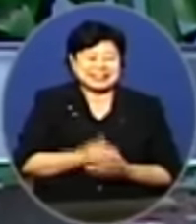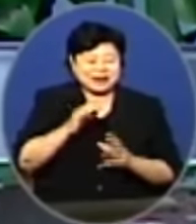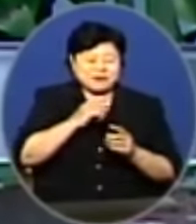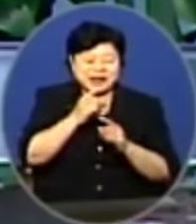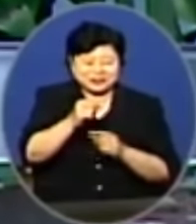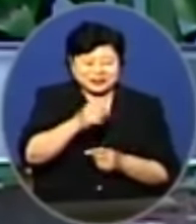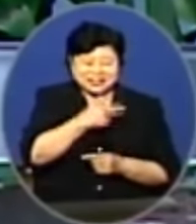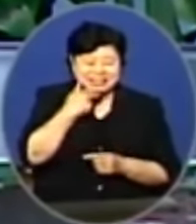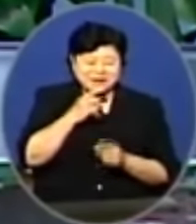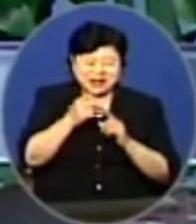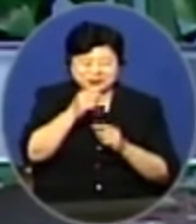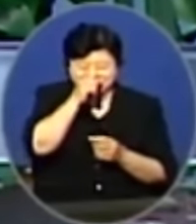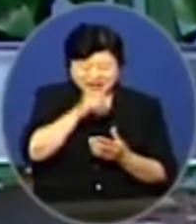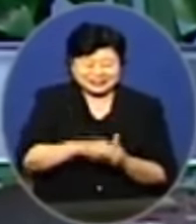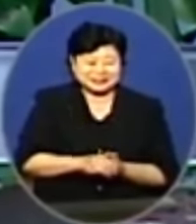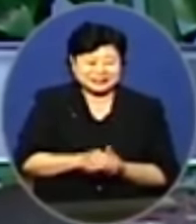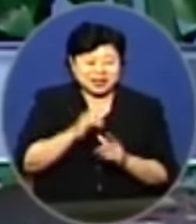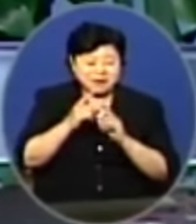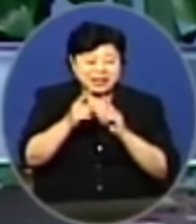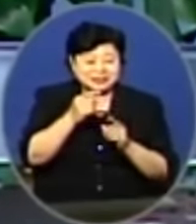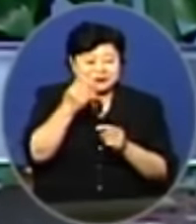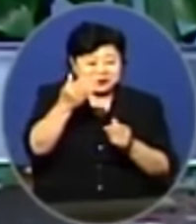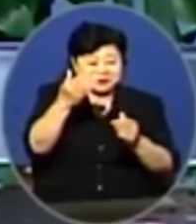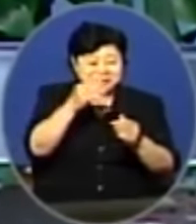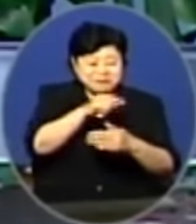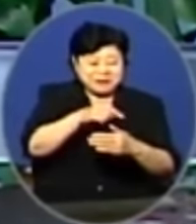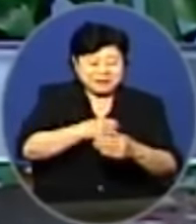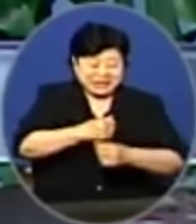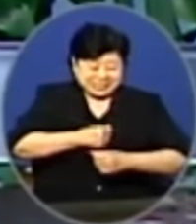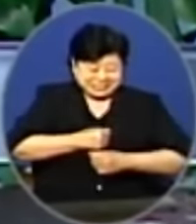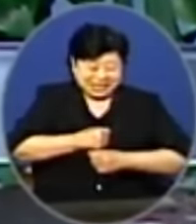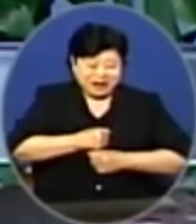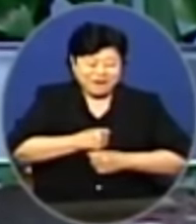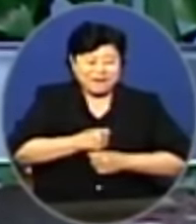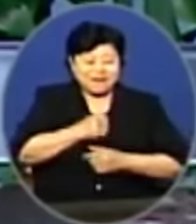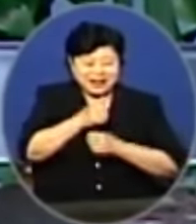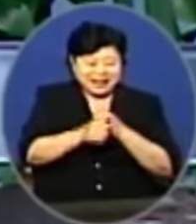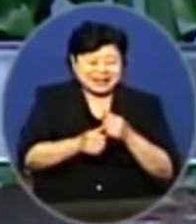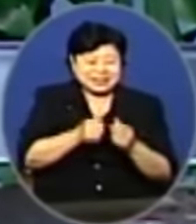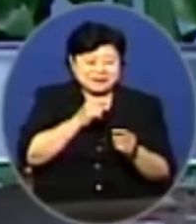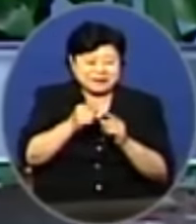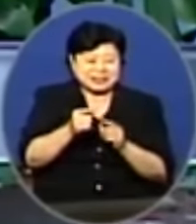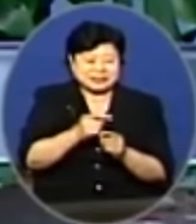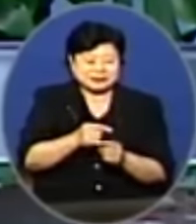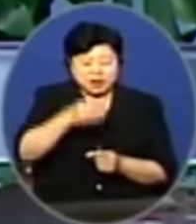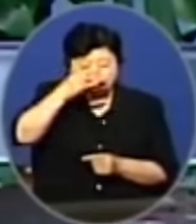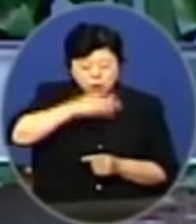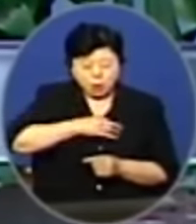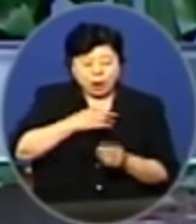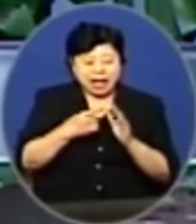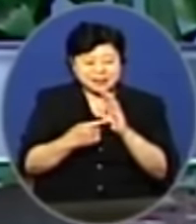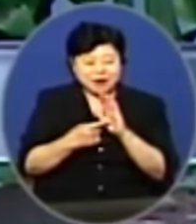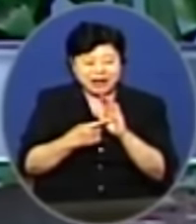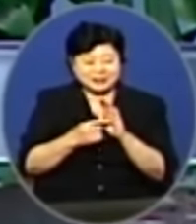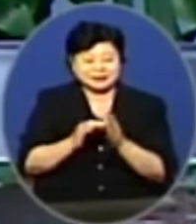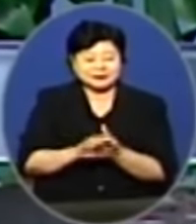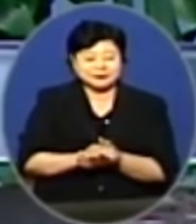한국말도 좋고 외국이도 좋고 말씀을 여러분 마음에 간직하고 하면 그 말씀은 효과를 발생하는